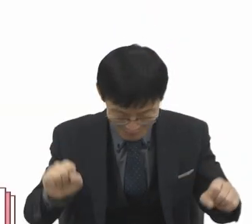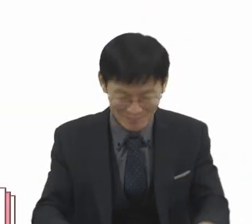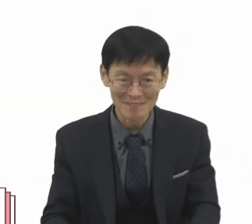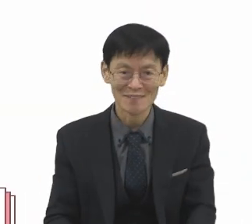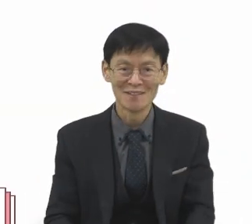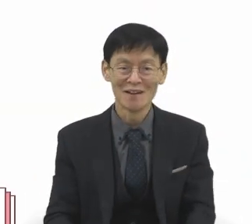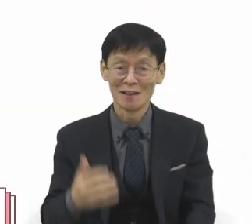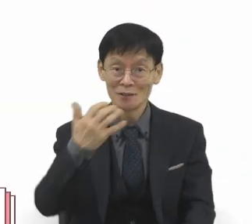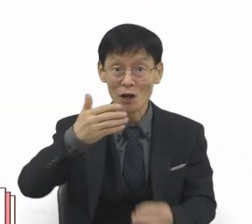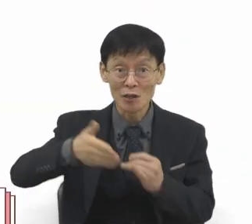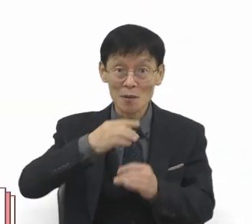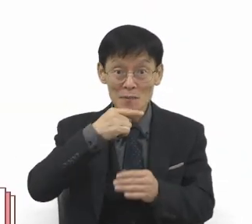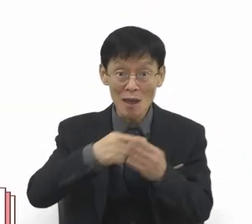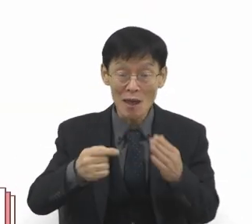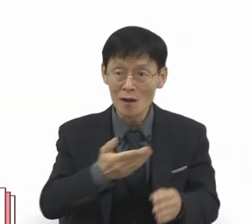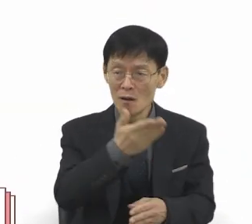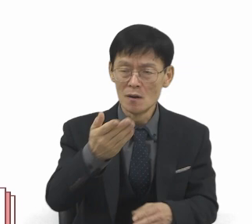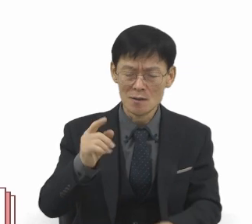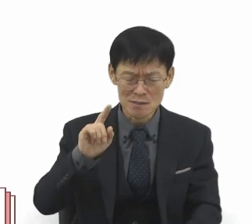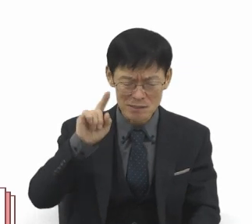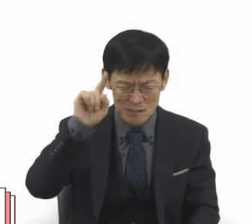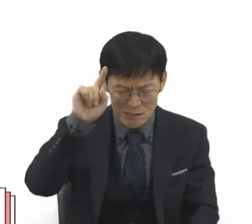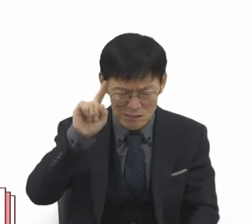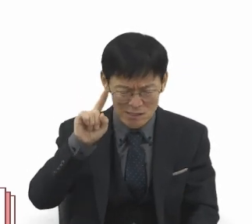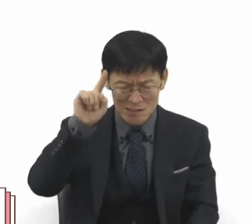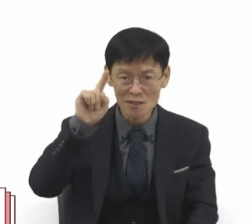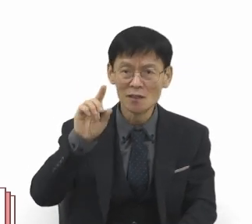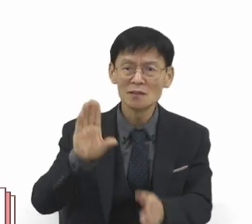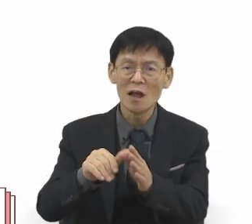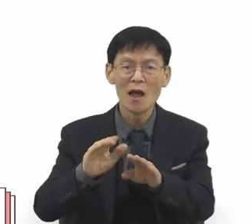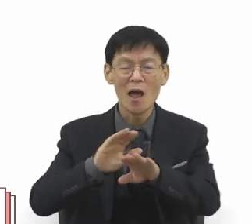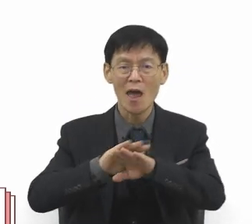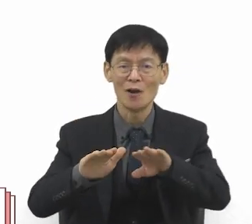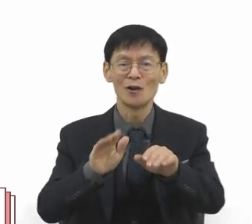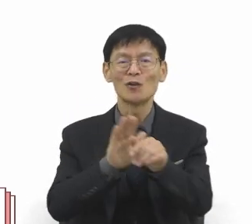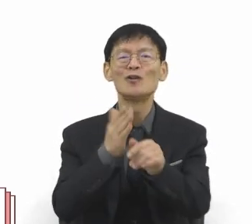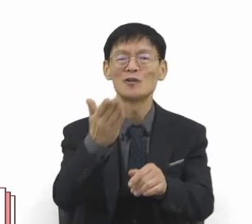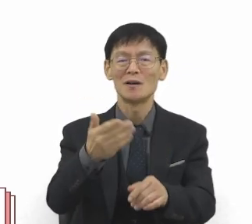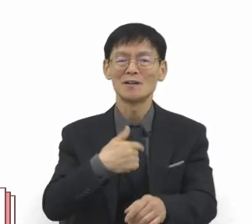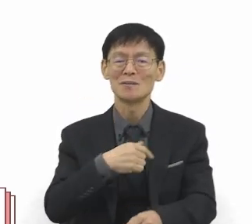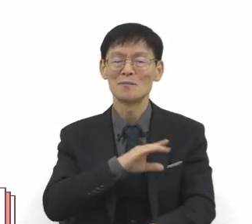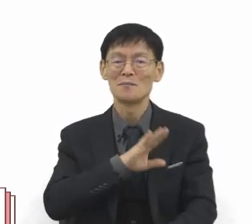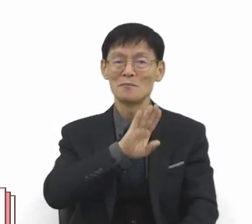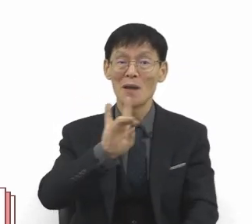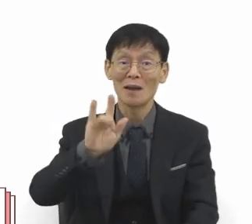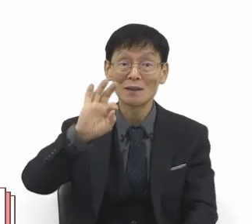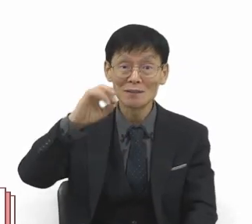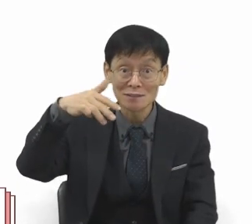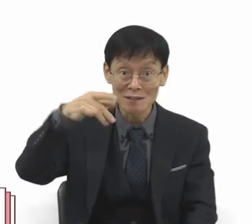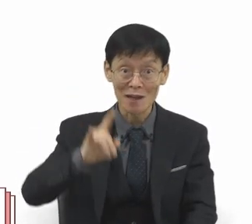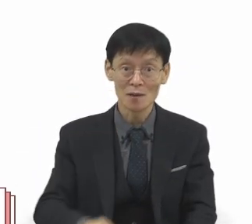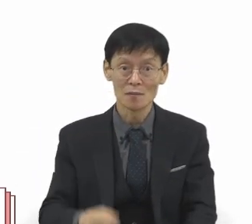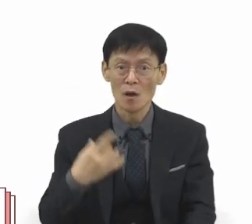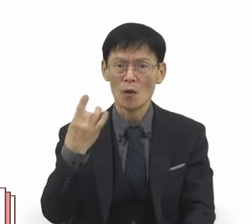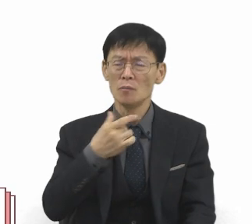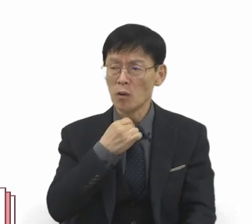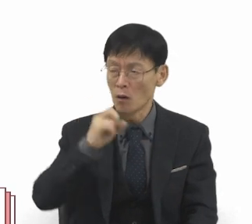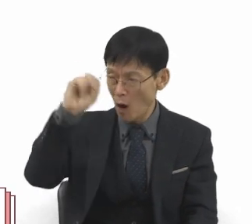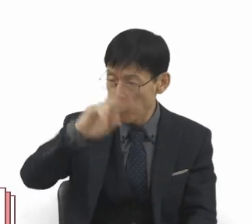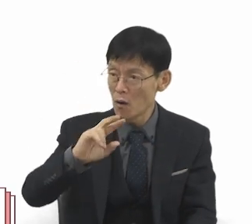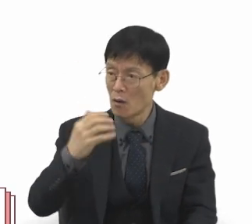안녕하세요. 성희롱 피해로 여러분의 마음이 힘들 때 문제 해결에 도움을 줄 백은채 노무사입니다. 나는